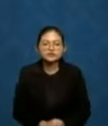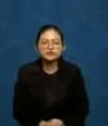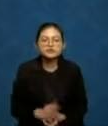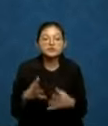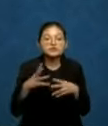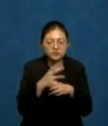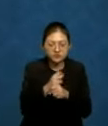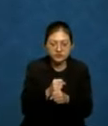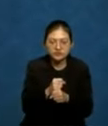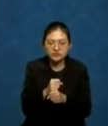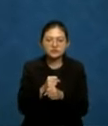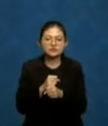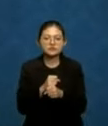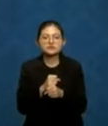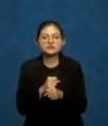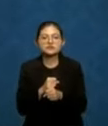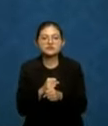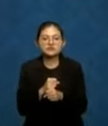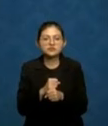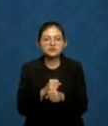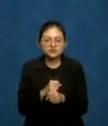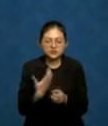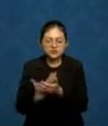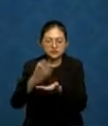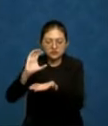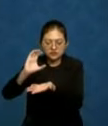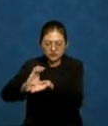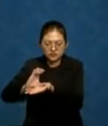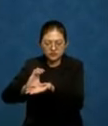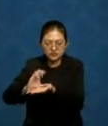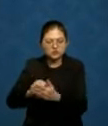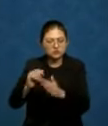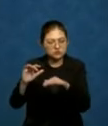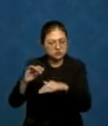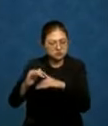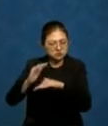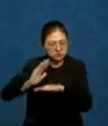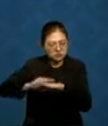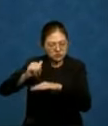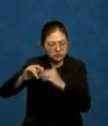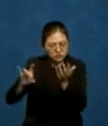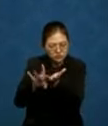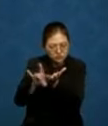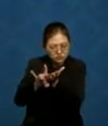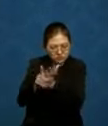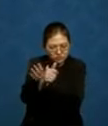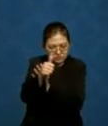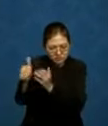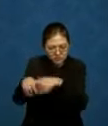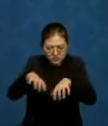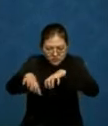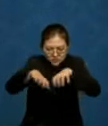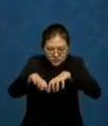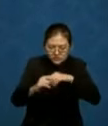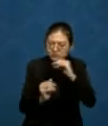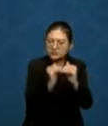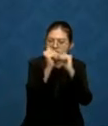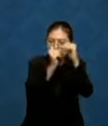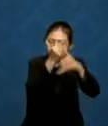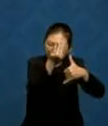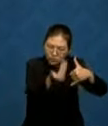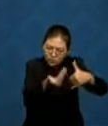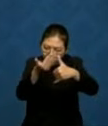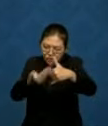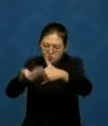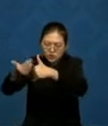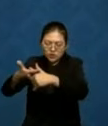สรุปครับท่านประธานผมอยากเห็นกองทุนนี้เป็นกองทุนที่มีประสิทธิภาพเป็นกองทุนที่สามารถช่วยพัฒนาฝีมือแรงงาน